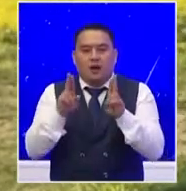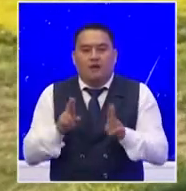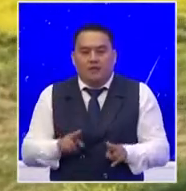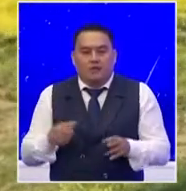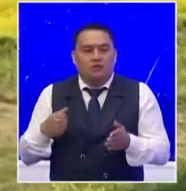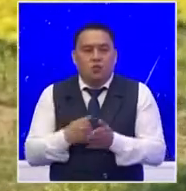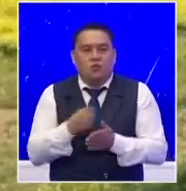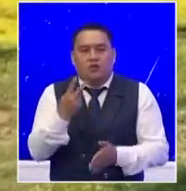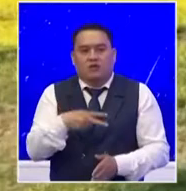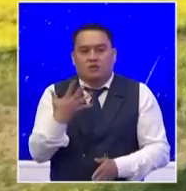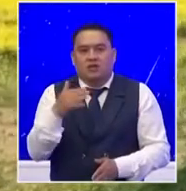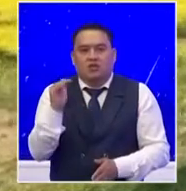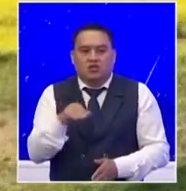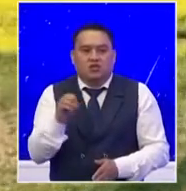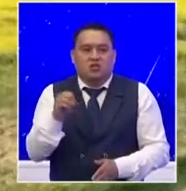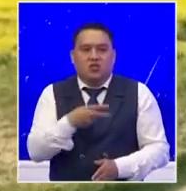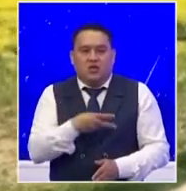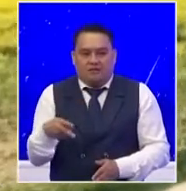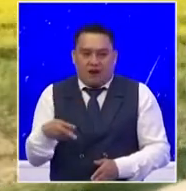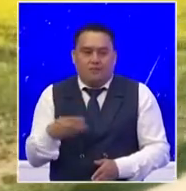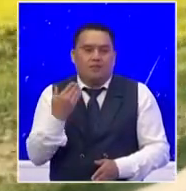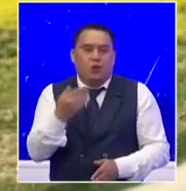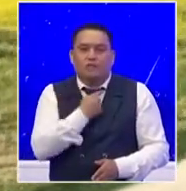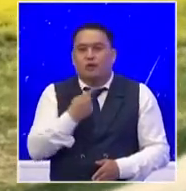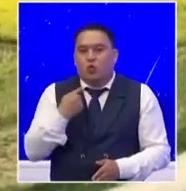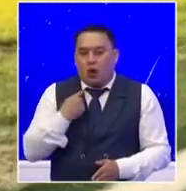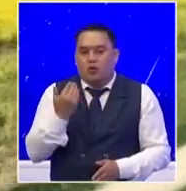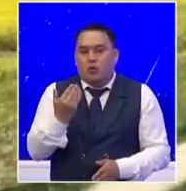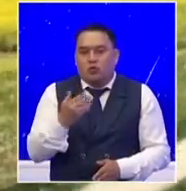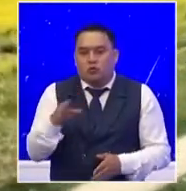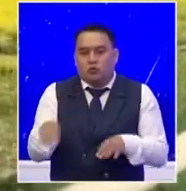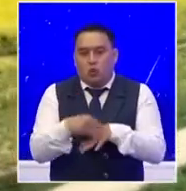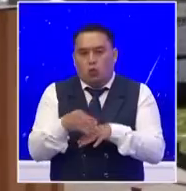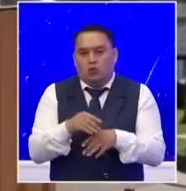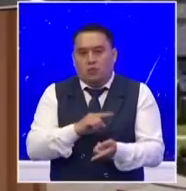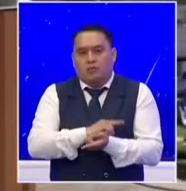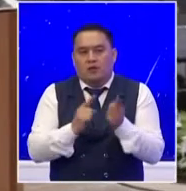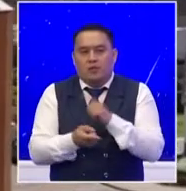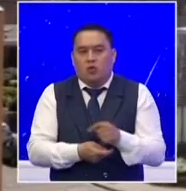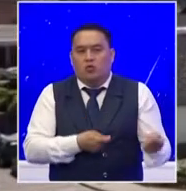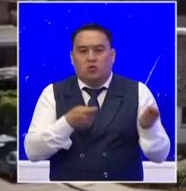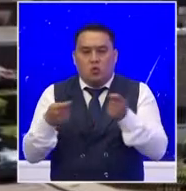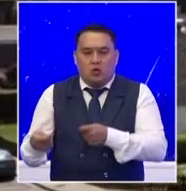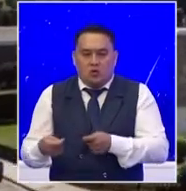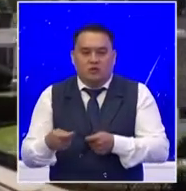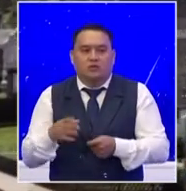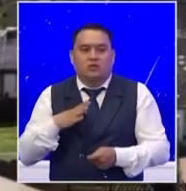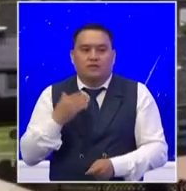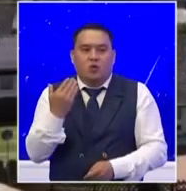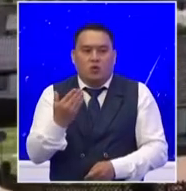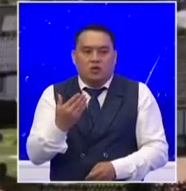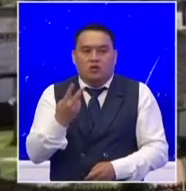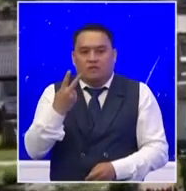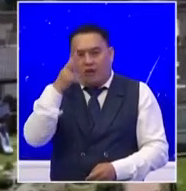достигают 25 000 евро. Светлана Малыгина из Талдыкургана с мужем переехала жить в город Нордхайм в Нижней Саксонии